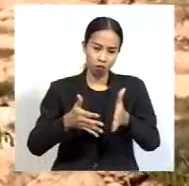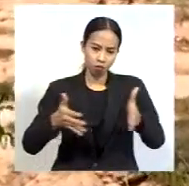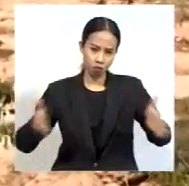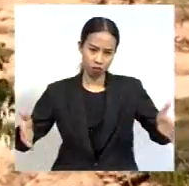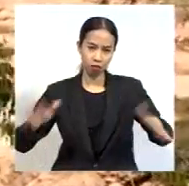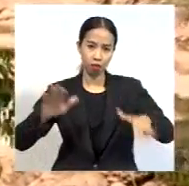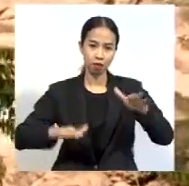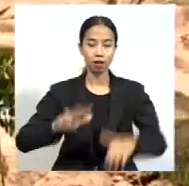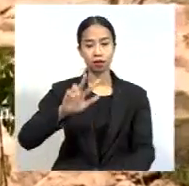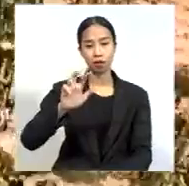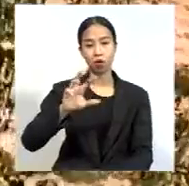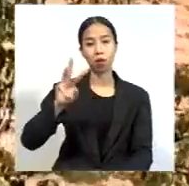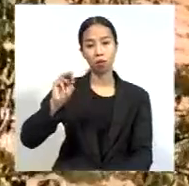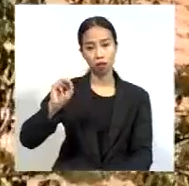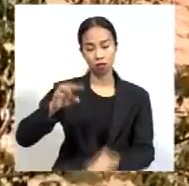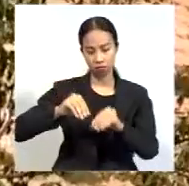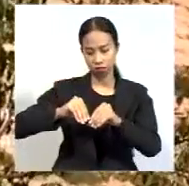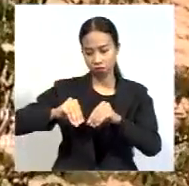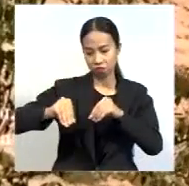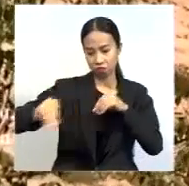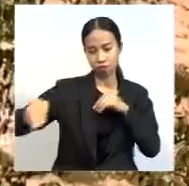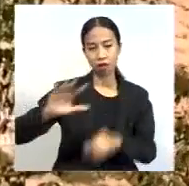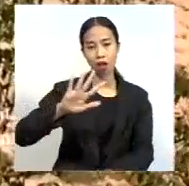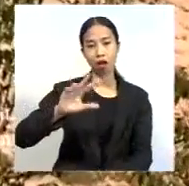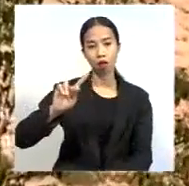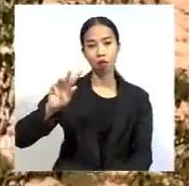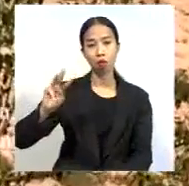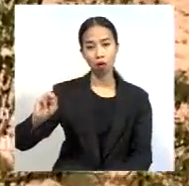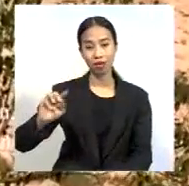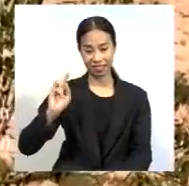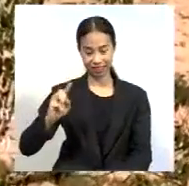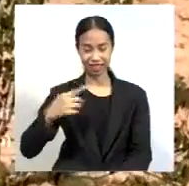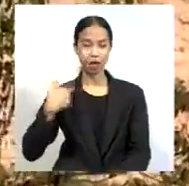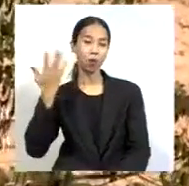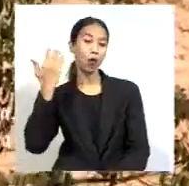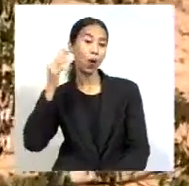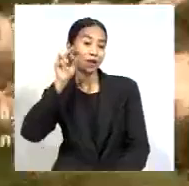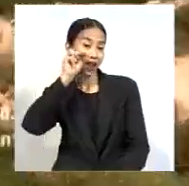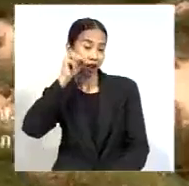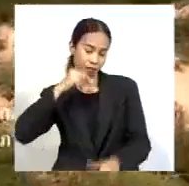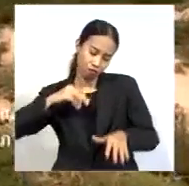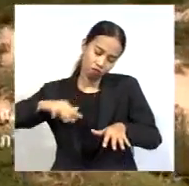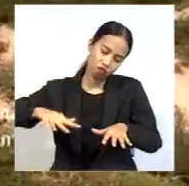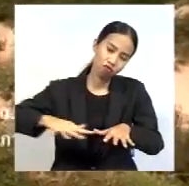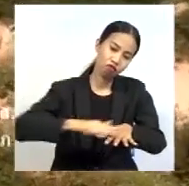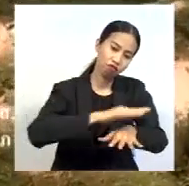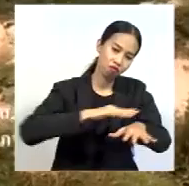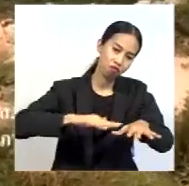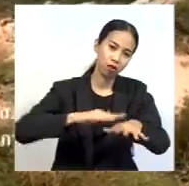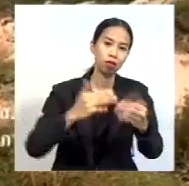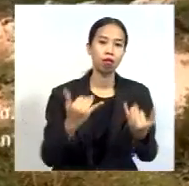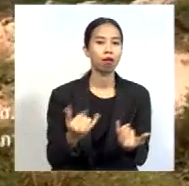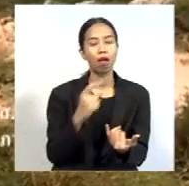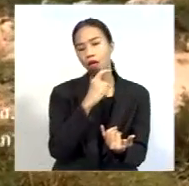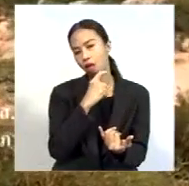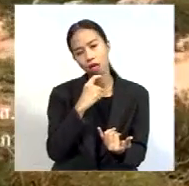300เมตรระยะทางยาวตามแม่น้ำโขงกว่า5กิโลเมตรน้ำโขงที่เคยไหลผ่านซอกหินเหล่านี้เนี่ยปัจจุบันก็เป็นแบบนี้นะ